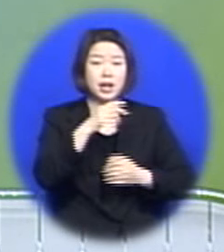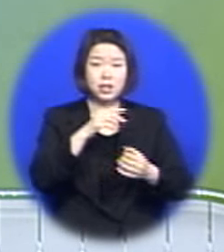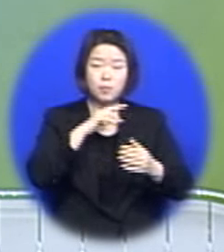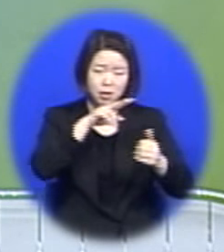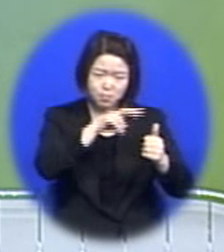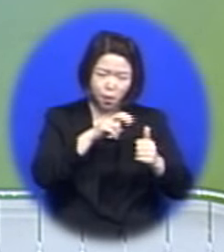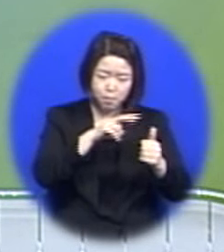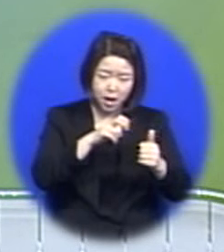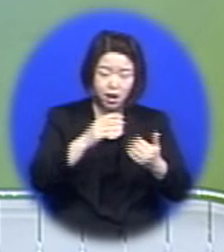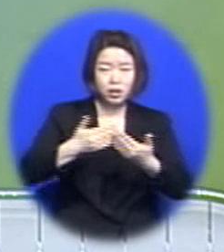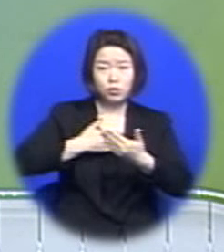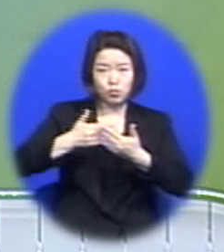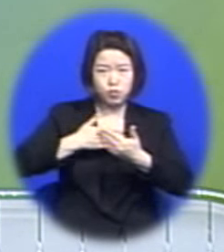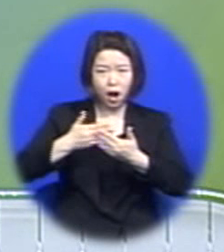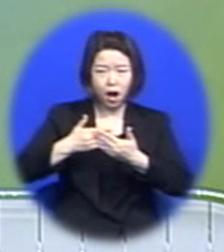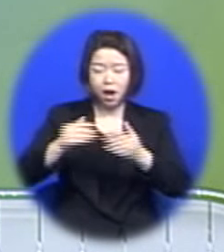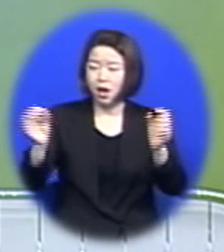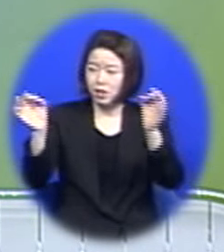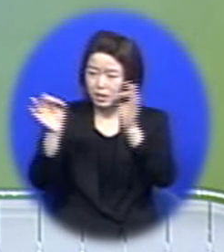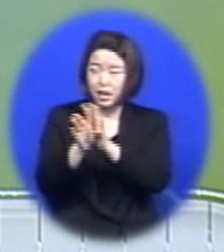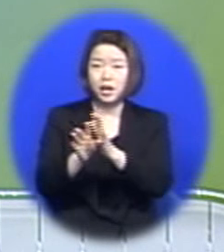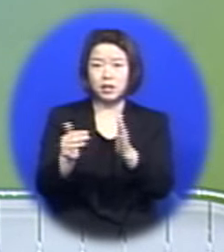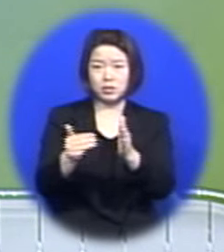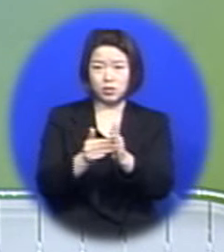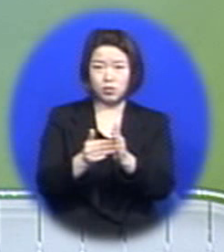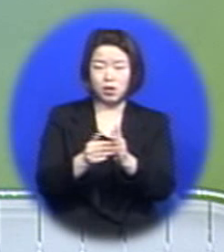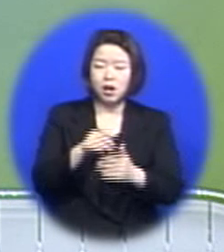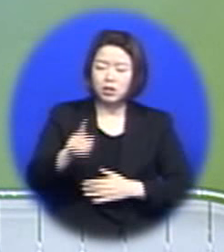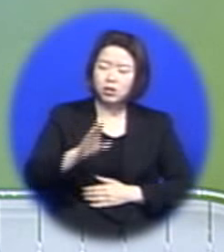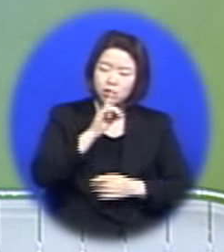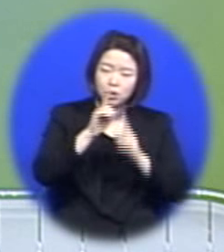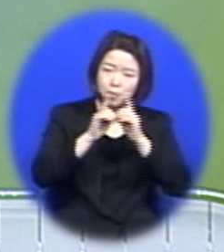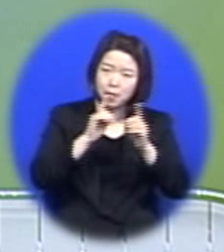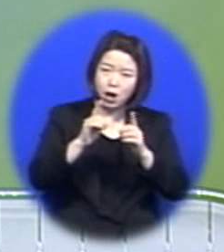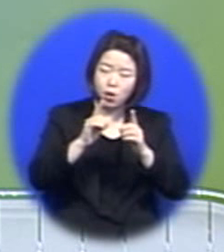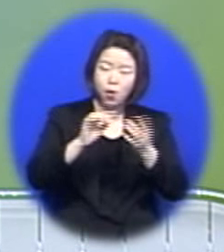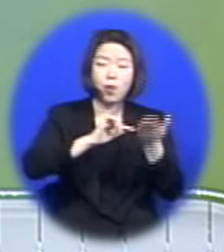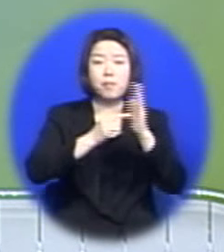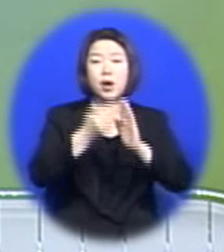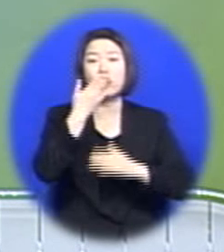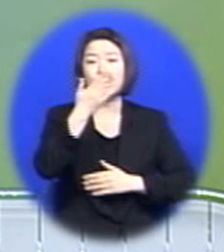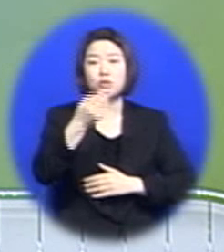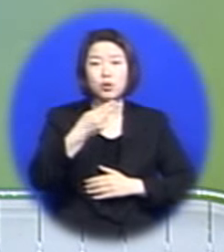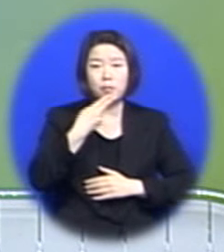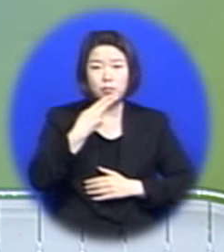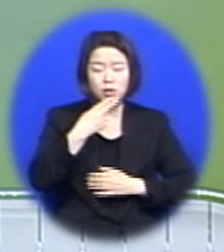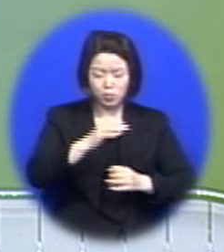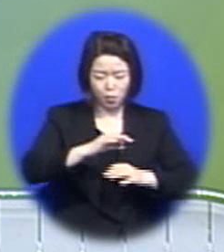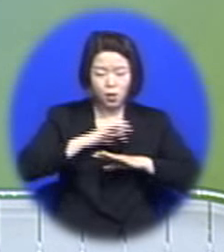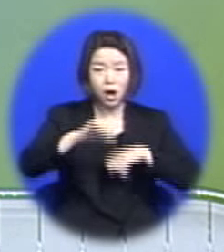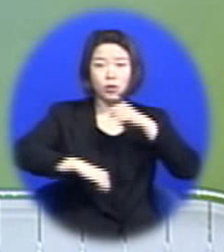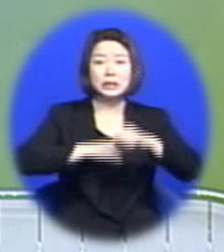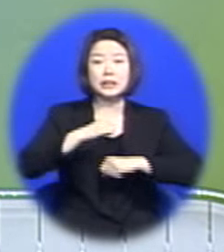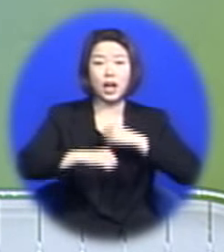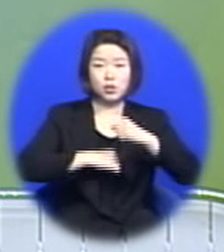두려움이 사라졌습니다. 그것은 정말 말로 다 표현할 수 없는 놀라운 자유였습니다.